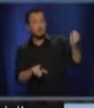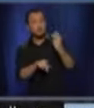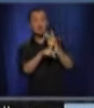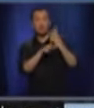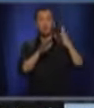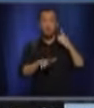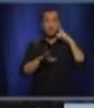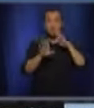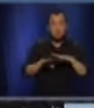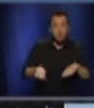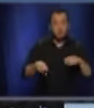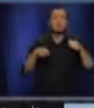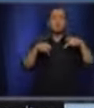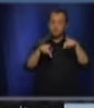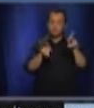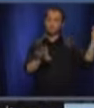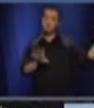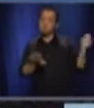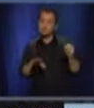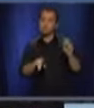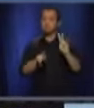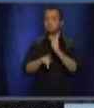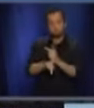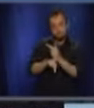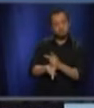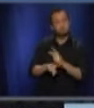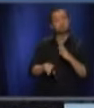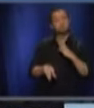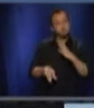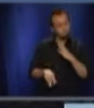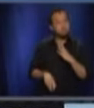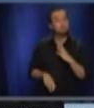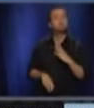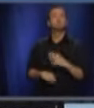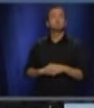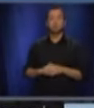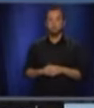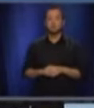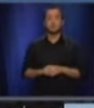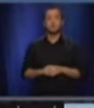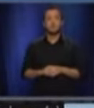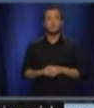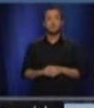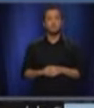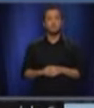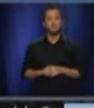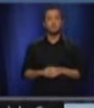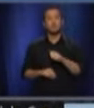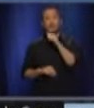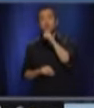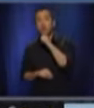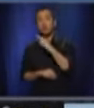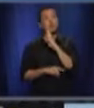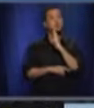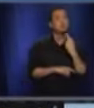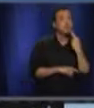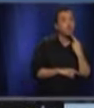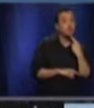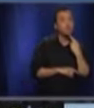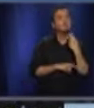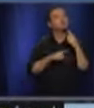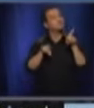gardienne, par exemple, pour les enfants, ça c'est permis. Dans les bars et les restaurants, les mêmes règles